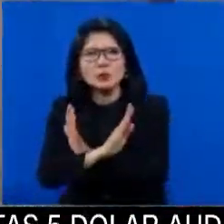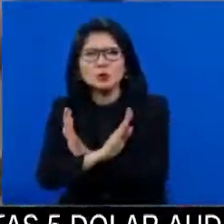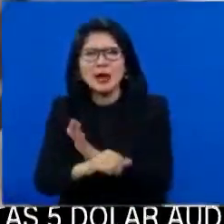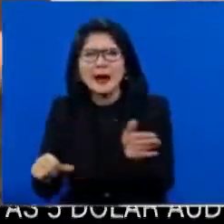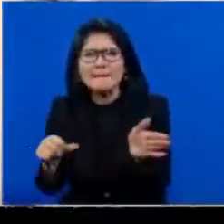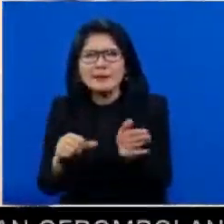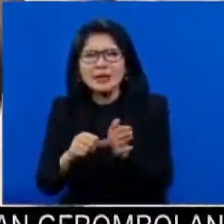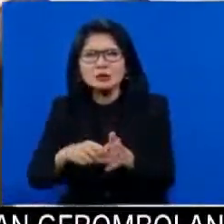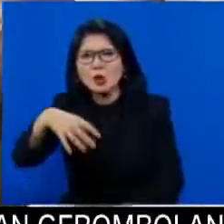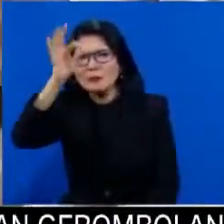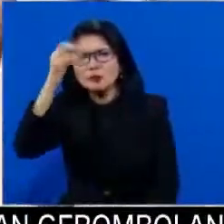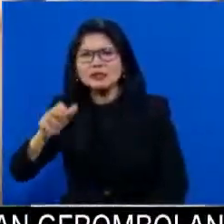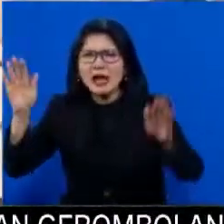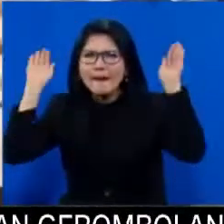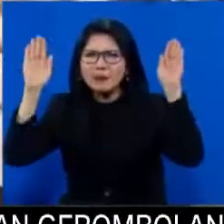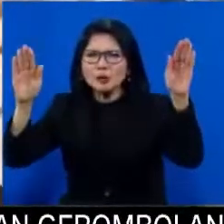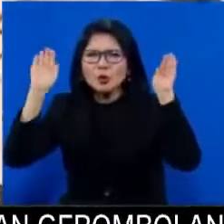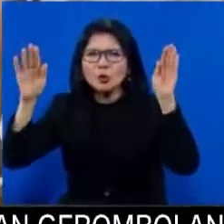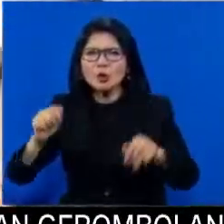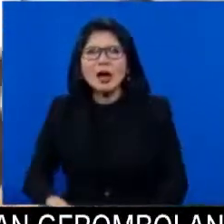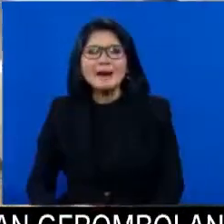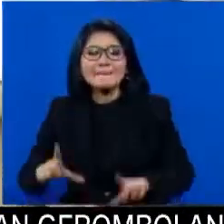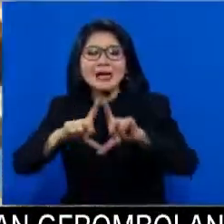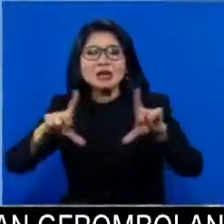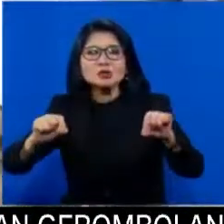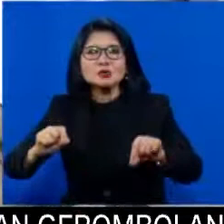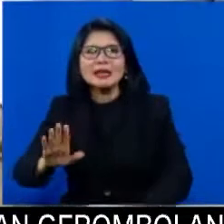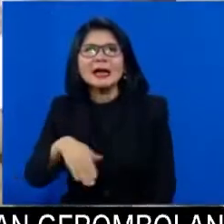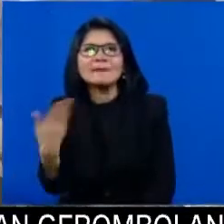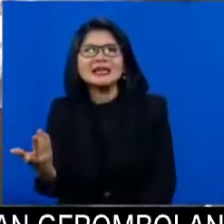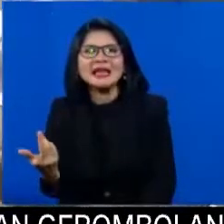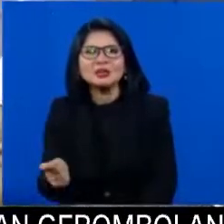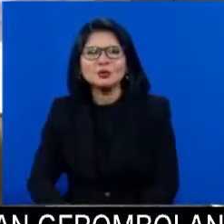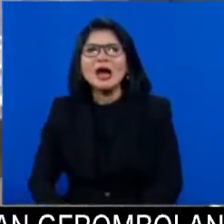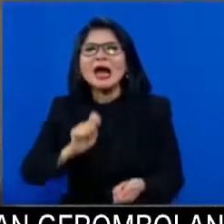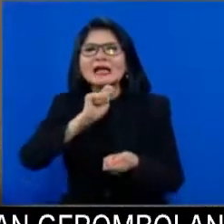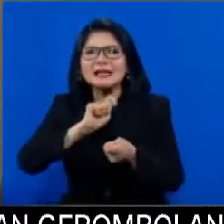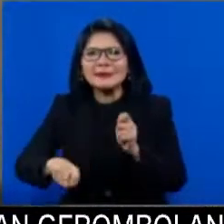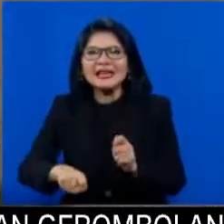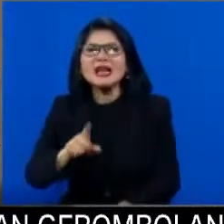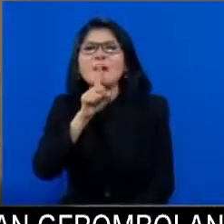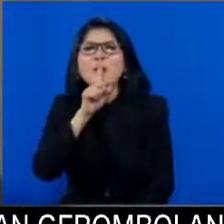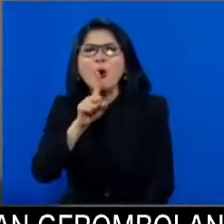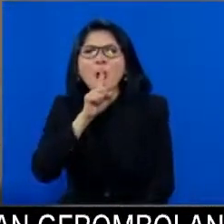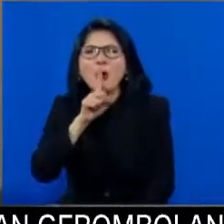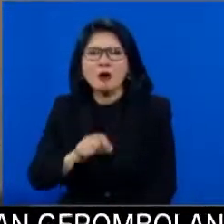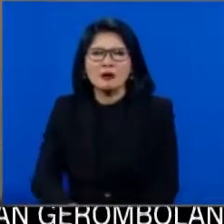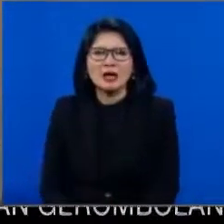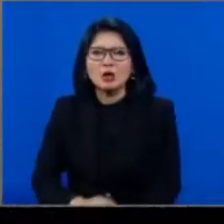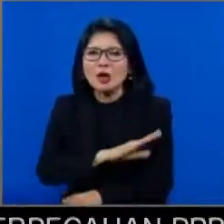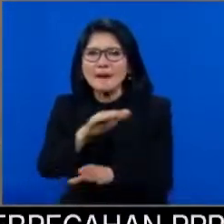Polres Ponorogo mengungkap terkait dugaan rekayasa surat kematian yang melibatkan sejumlah dokter dan petugas kesehatan Rumah Sakit